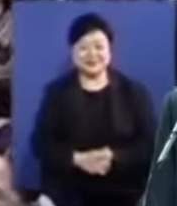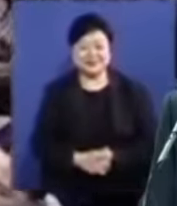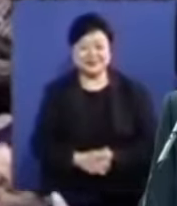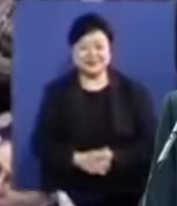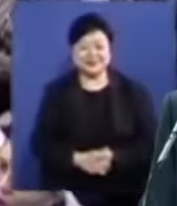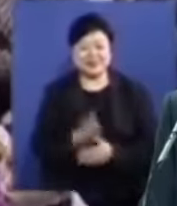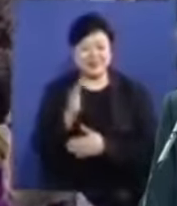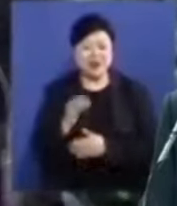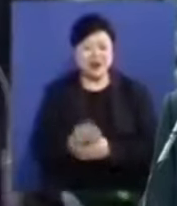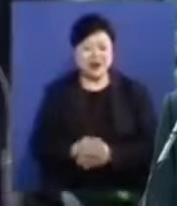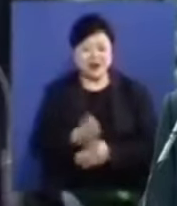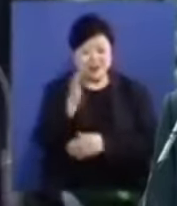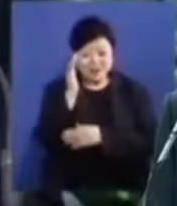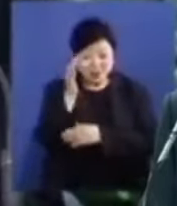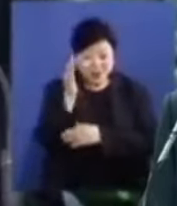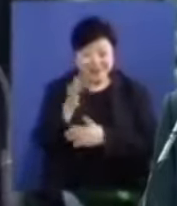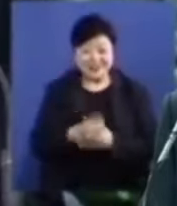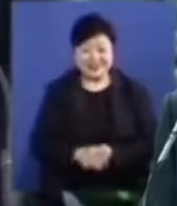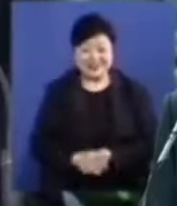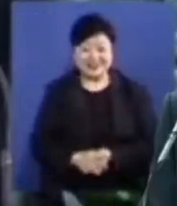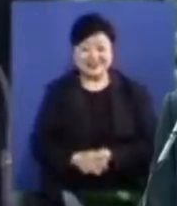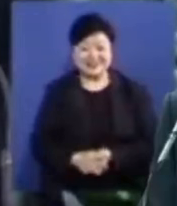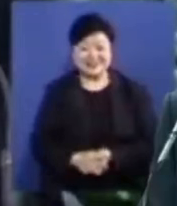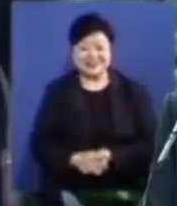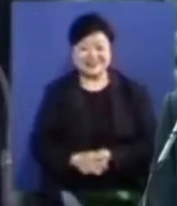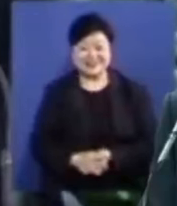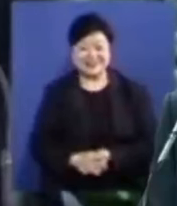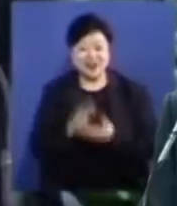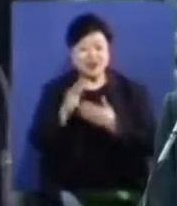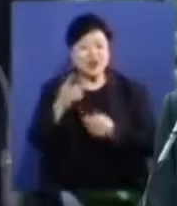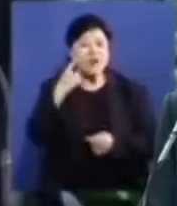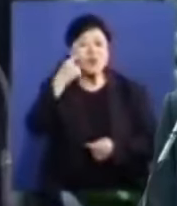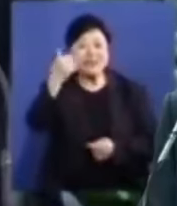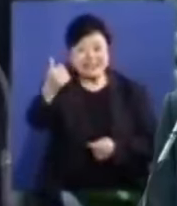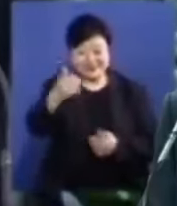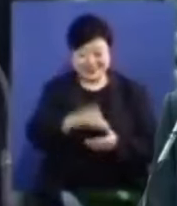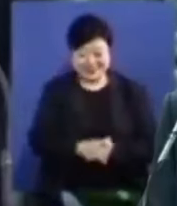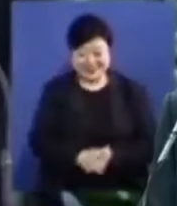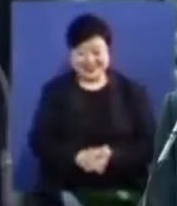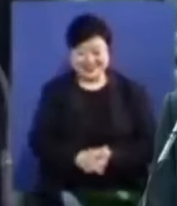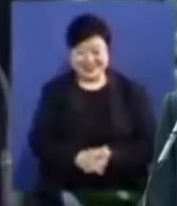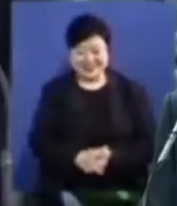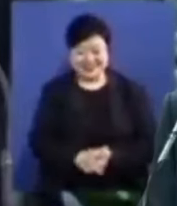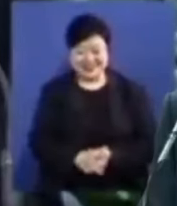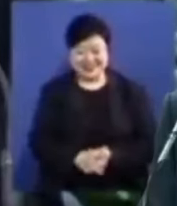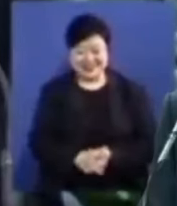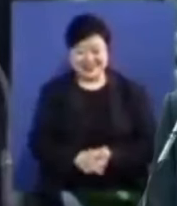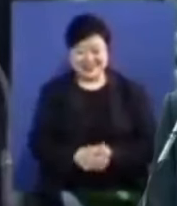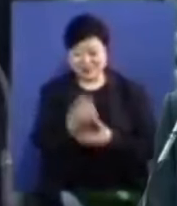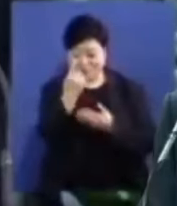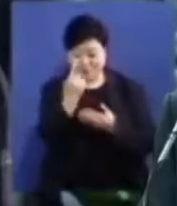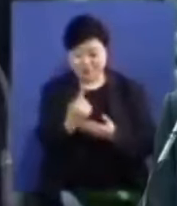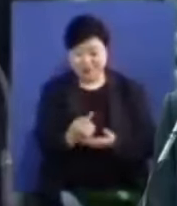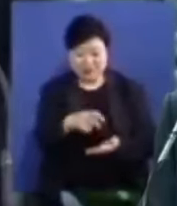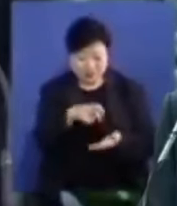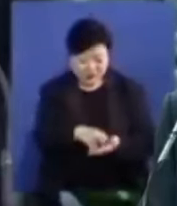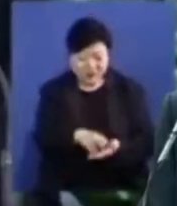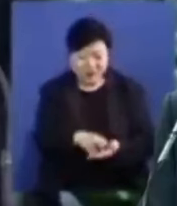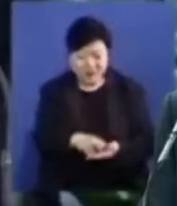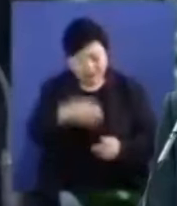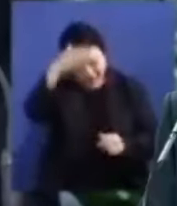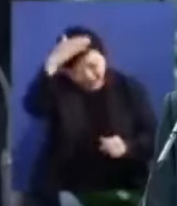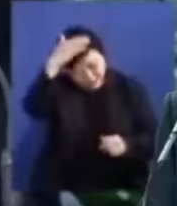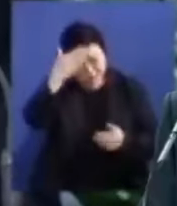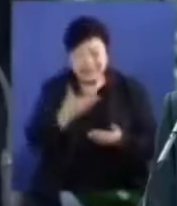그 이야기를 설교했더니만 나중에 목사님이 내게 와서 꿇어앉아 안수를